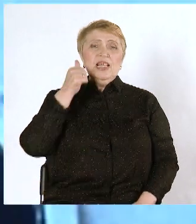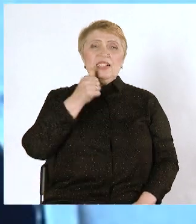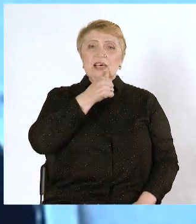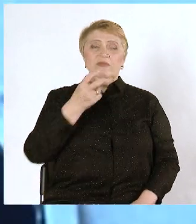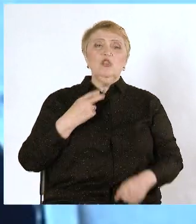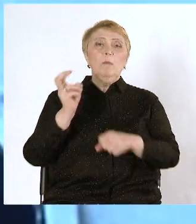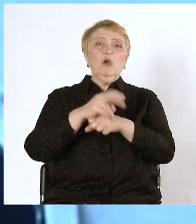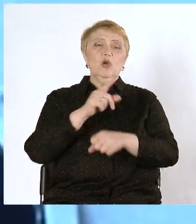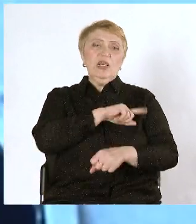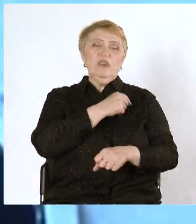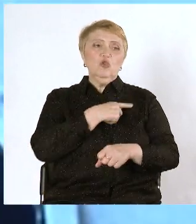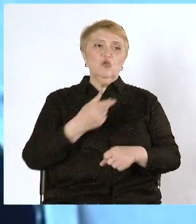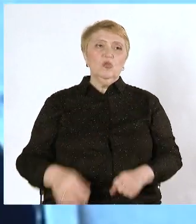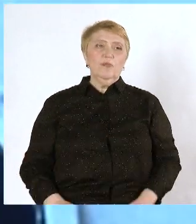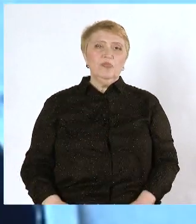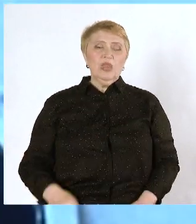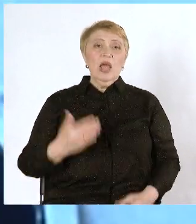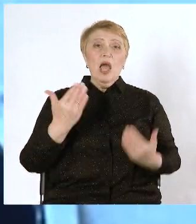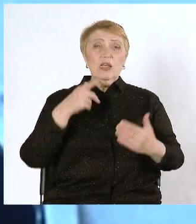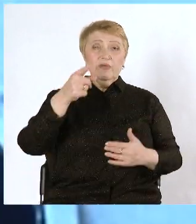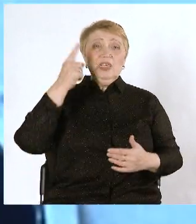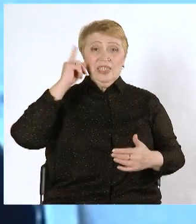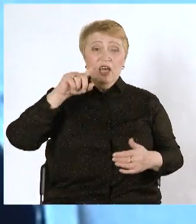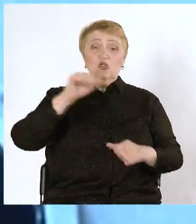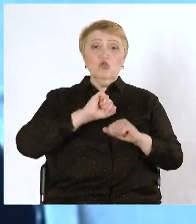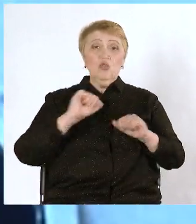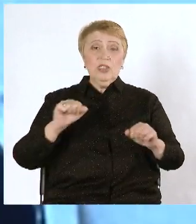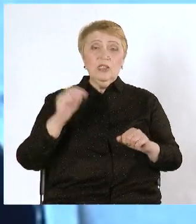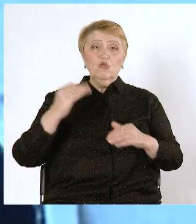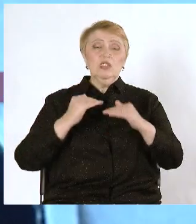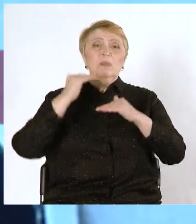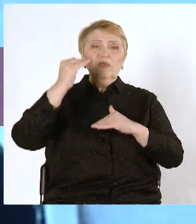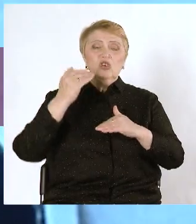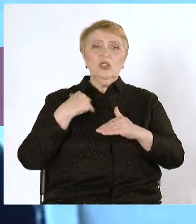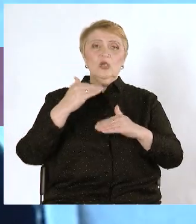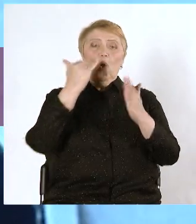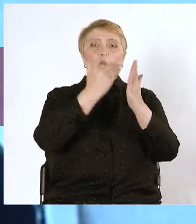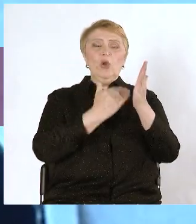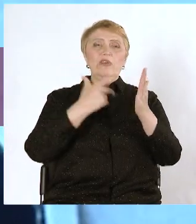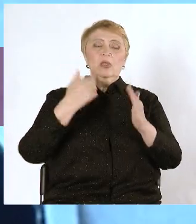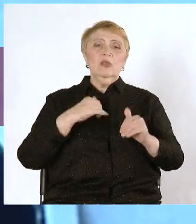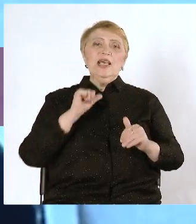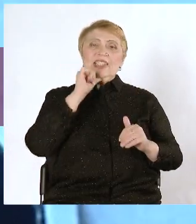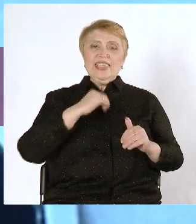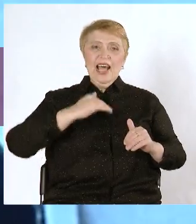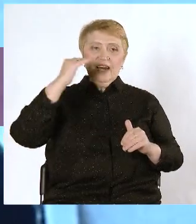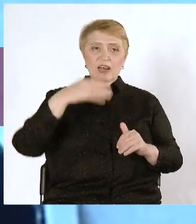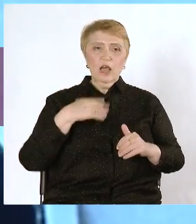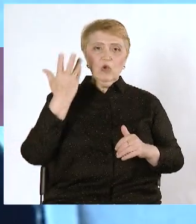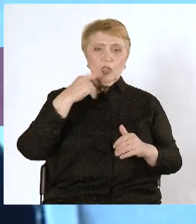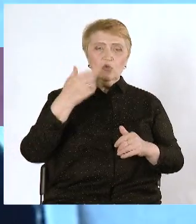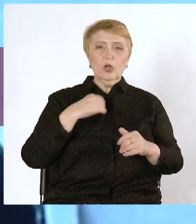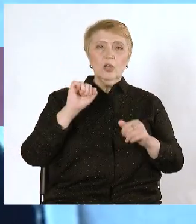надо разводишь руками но если вы знаете о том что вот от этого так повышается уровень глюкозы крови который начинает соединяться